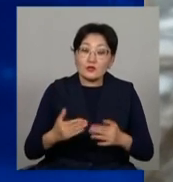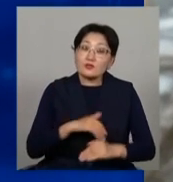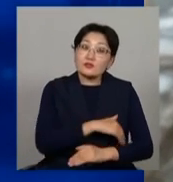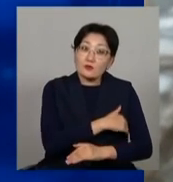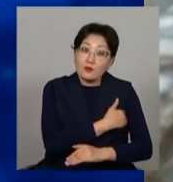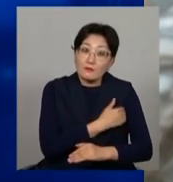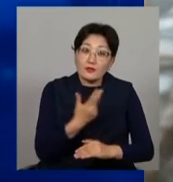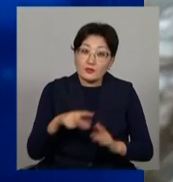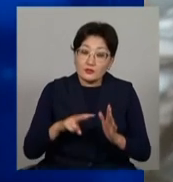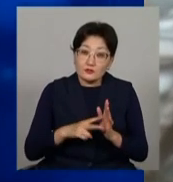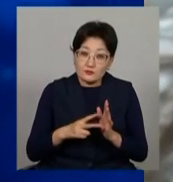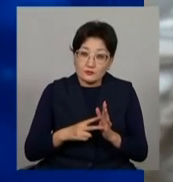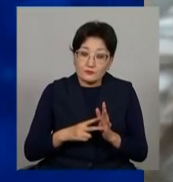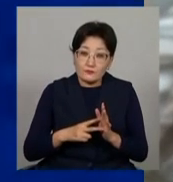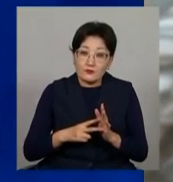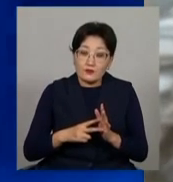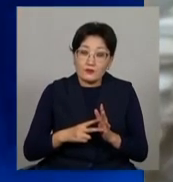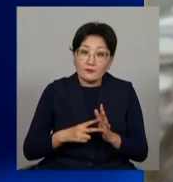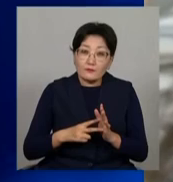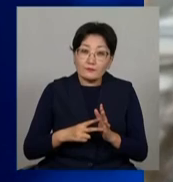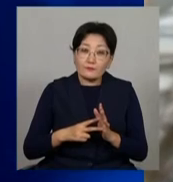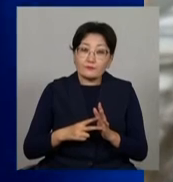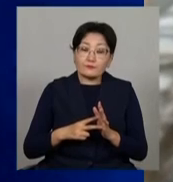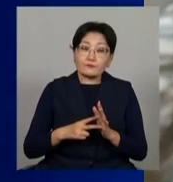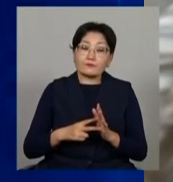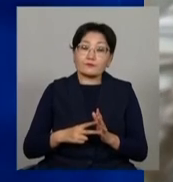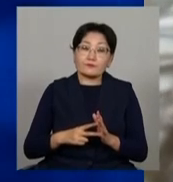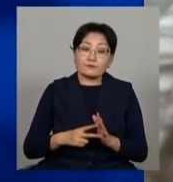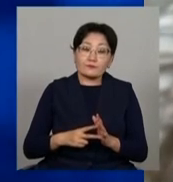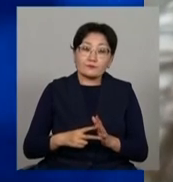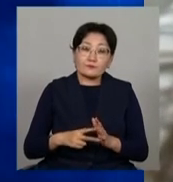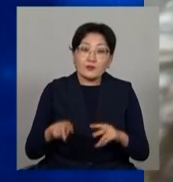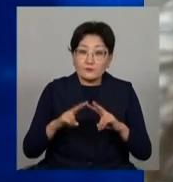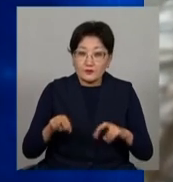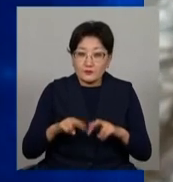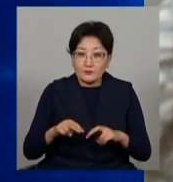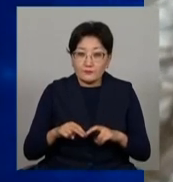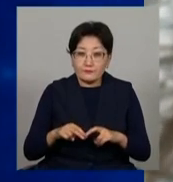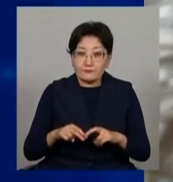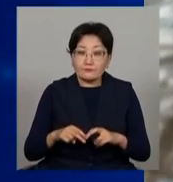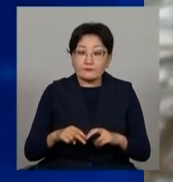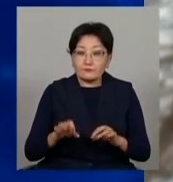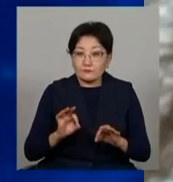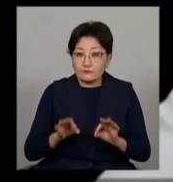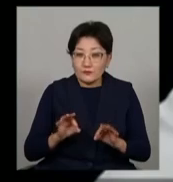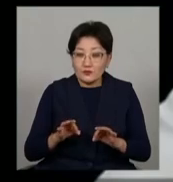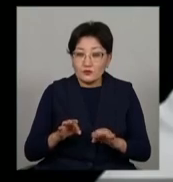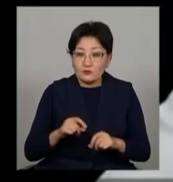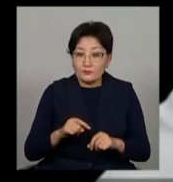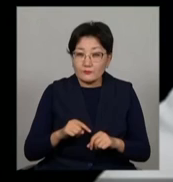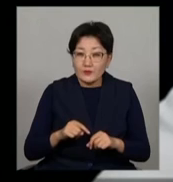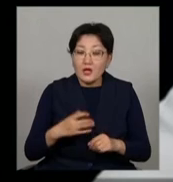температура 37, пульсоксиметром проверяю, насыщение кислородом нормальное. Угу. Только